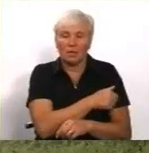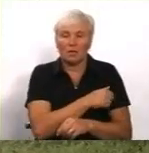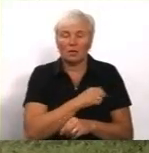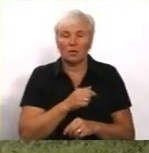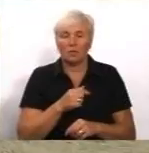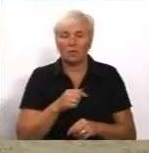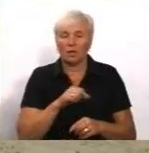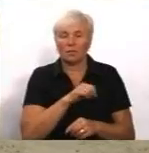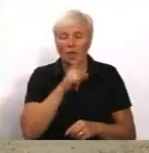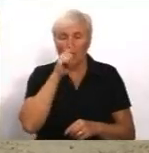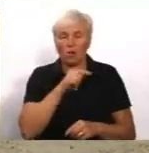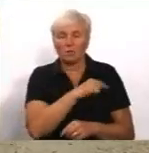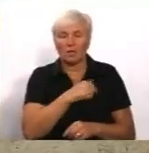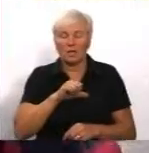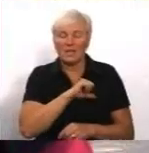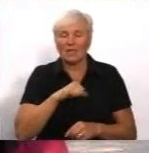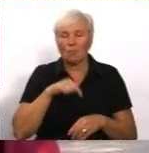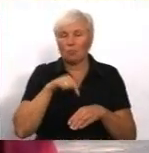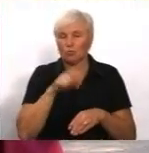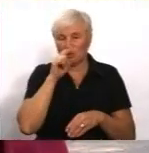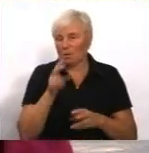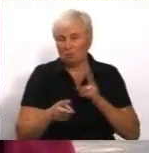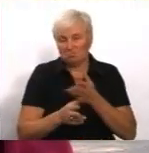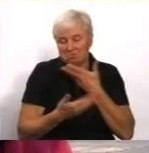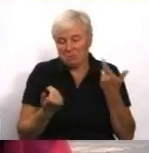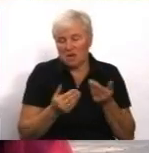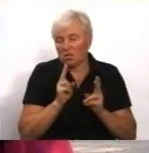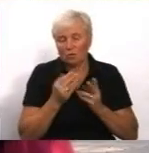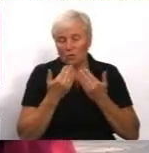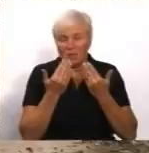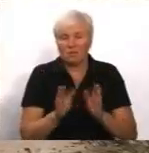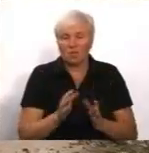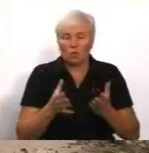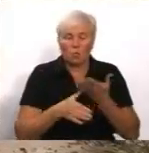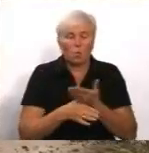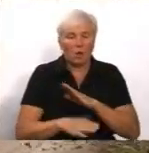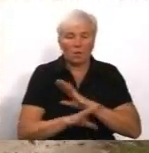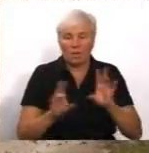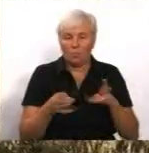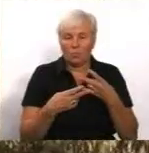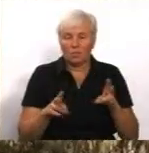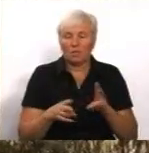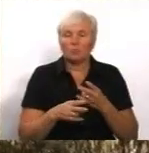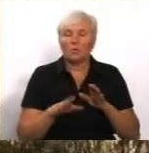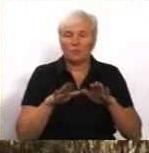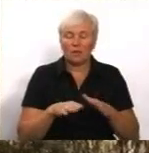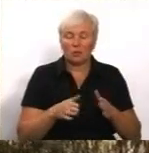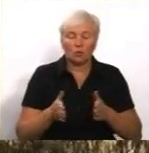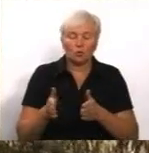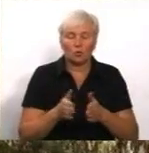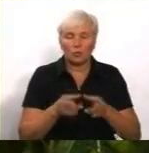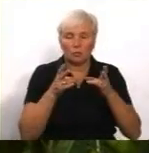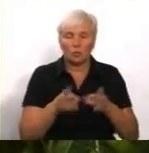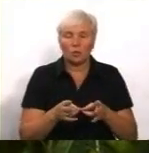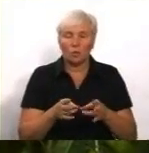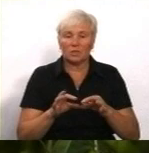самопочуття мешканці не скаржилися. Ніхто не звертався і допомоги не потребує. На місці дорожньої пригоди обмежувальна стрічка та